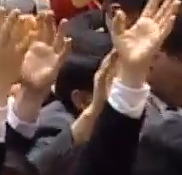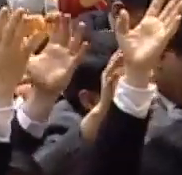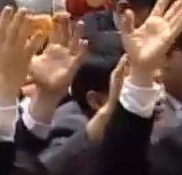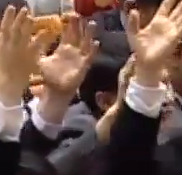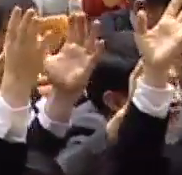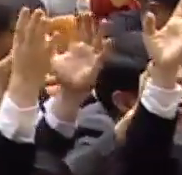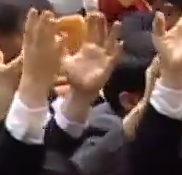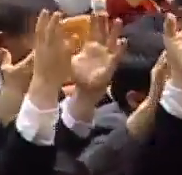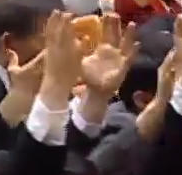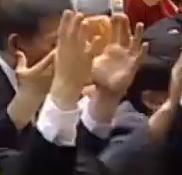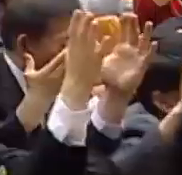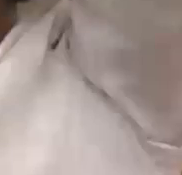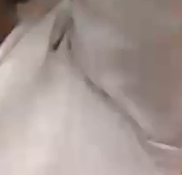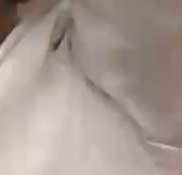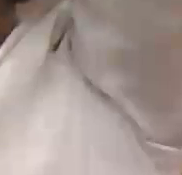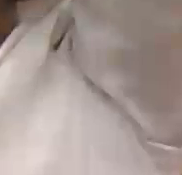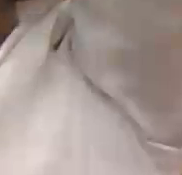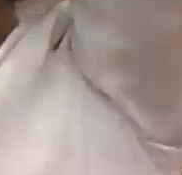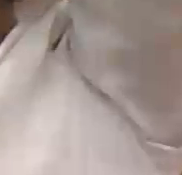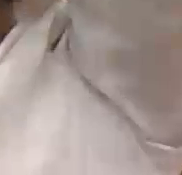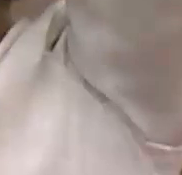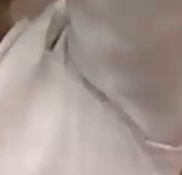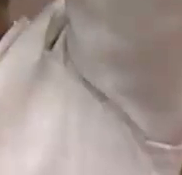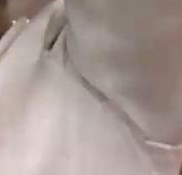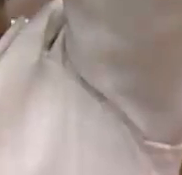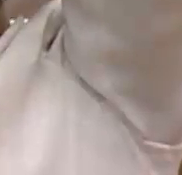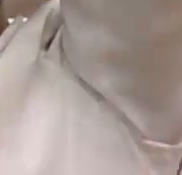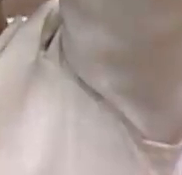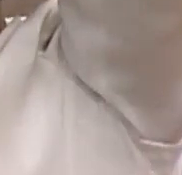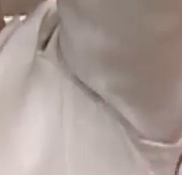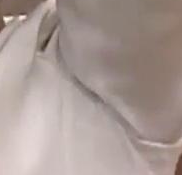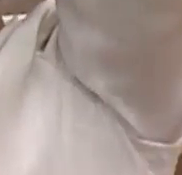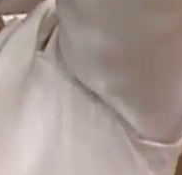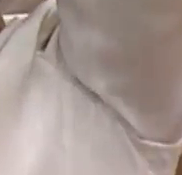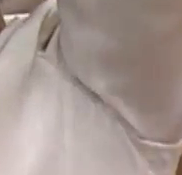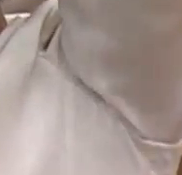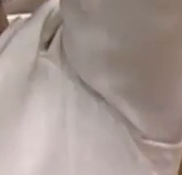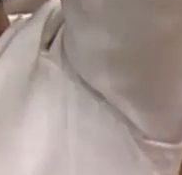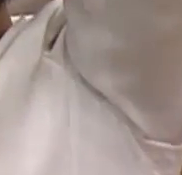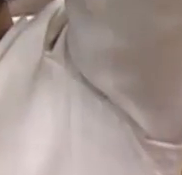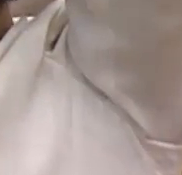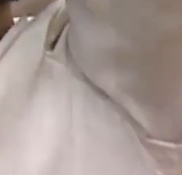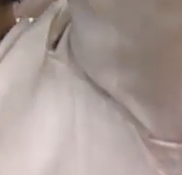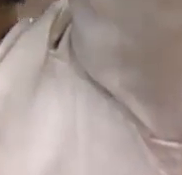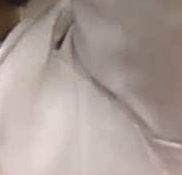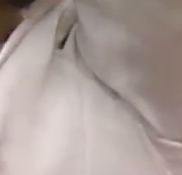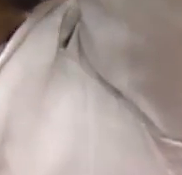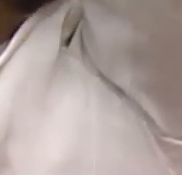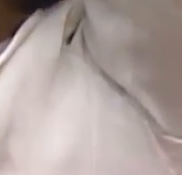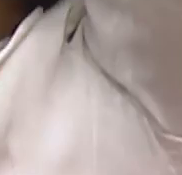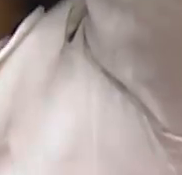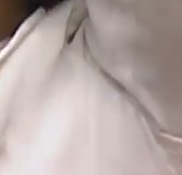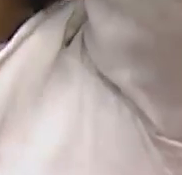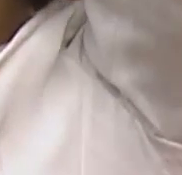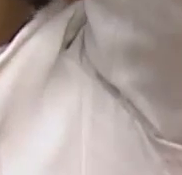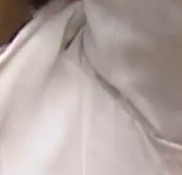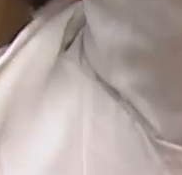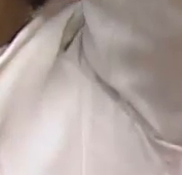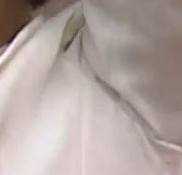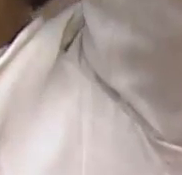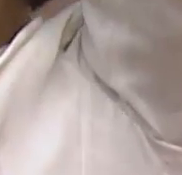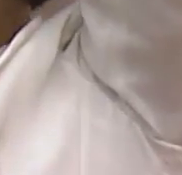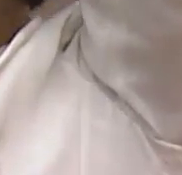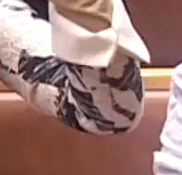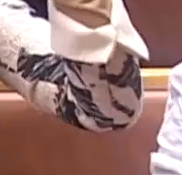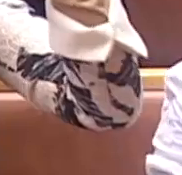되게 도와주시옵소서. 최고의 효도는 내 부모 전도하여 예수 믿는 내 부모 참으로